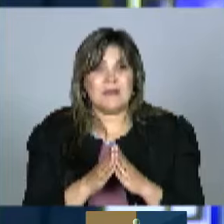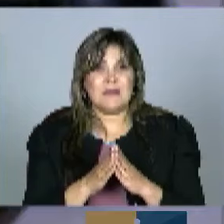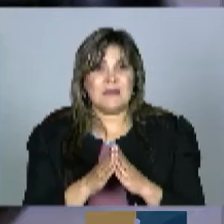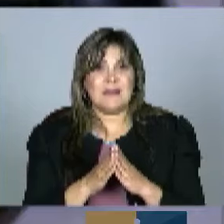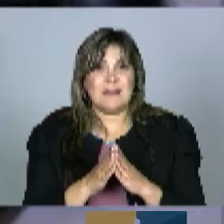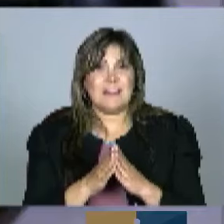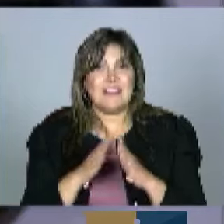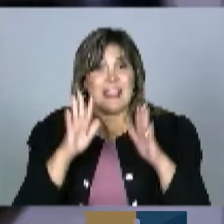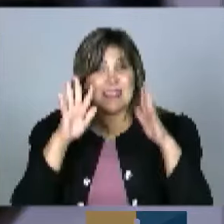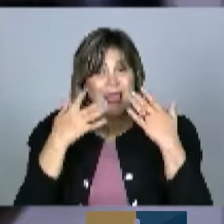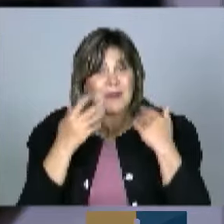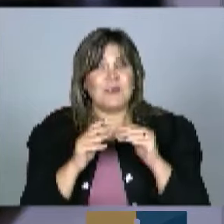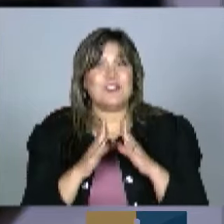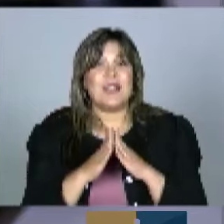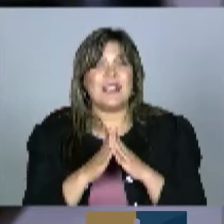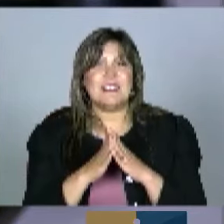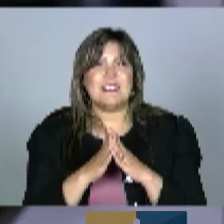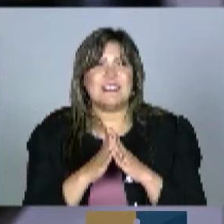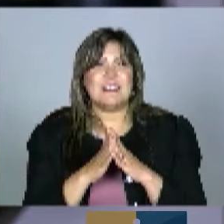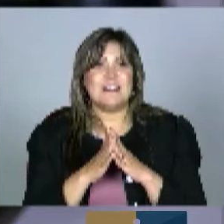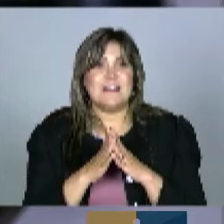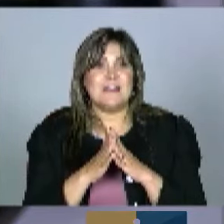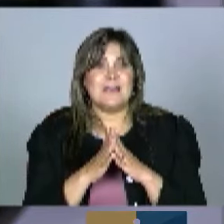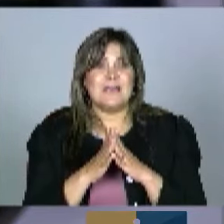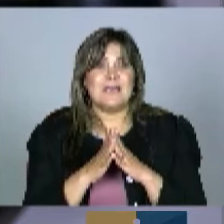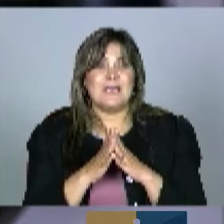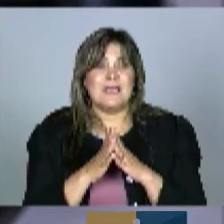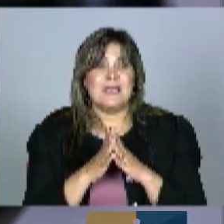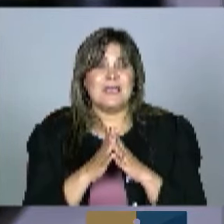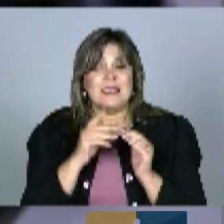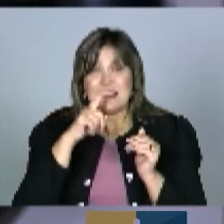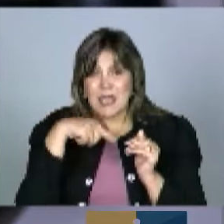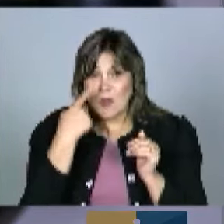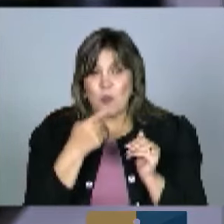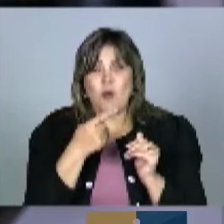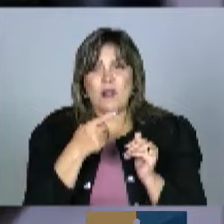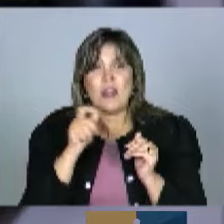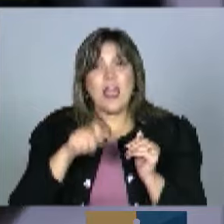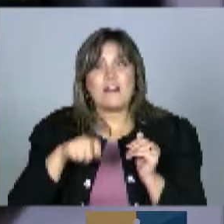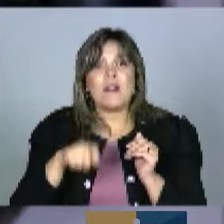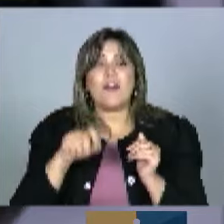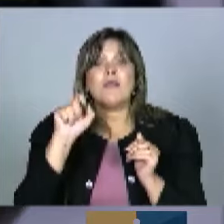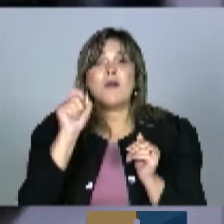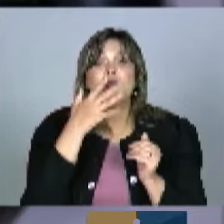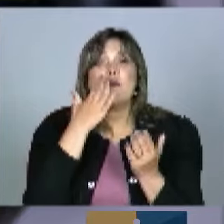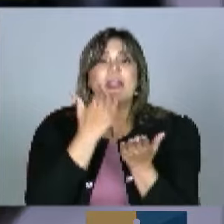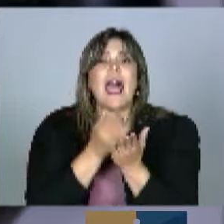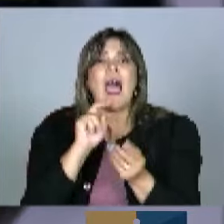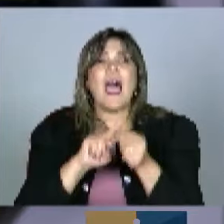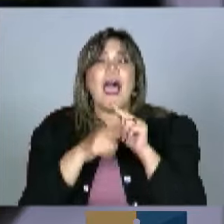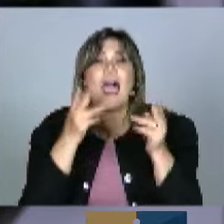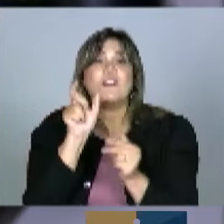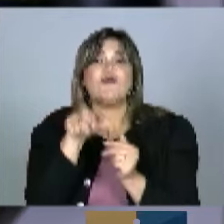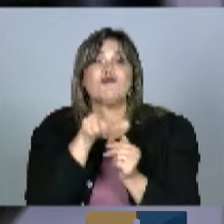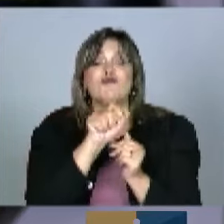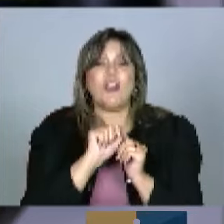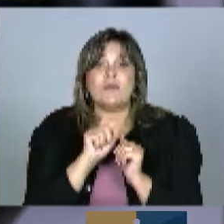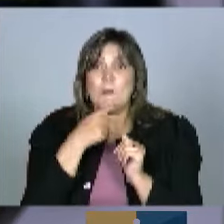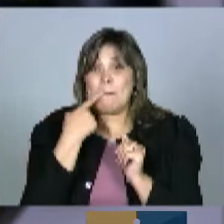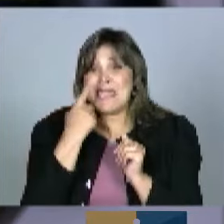فندم اعزائي المشاهدين يعني زي ما ا اكدنا انه القضاء المستعجل من حق اي شخص يلجا للقضاء المستعجل